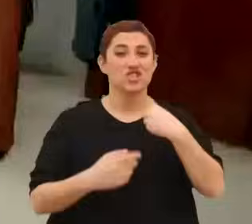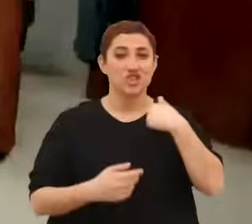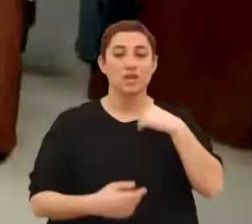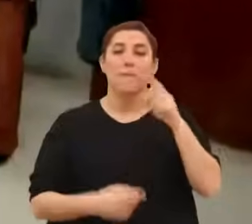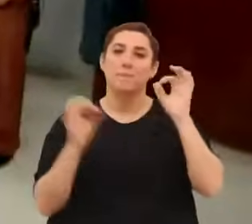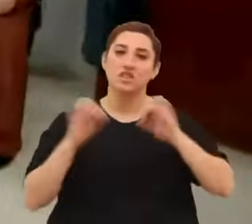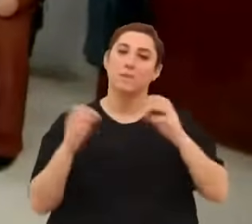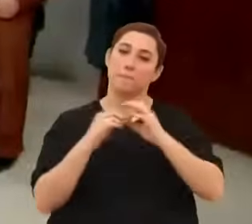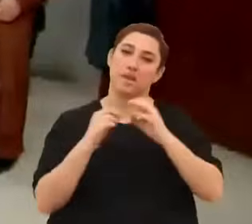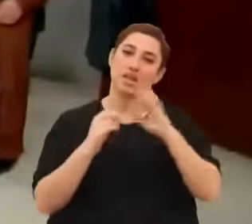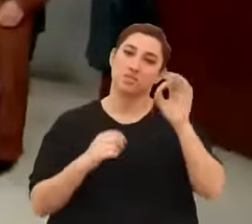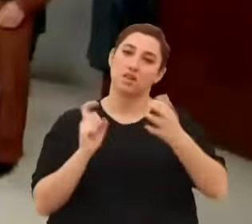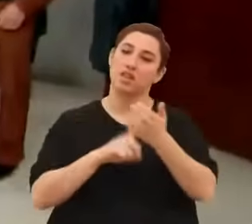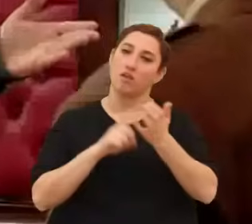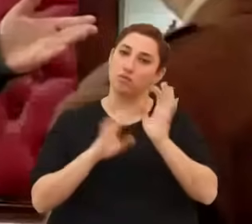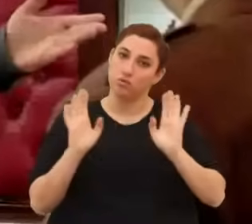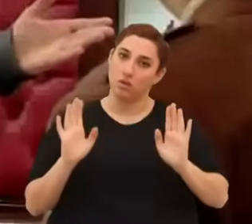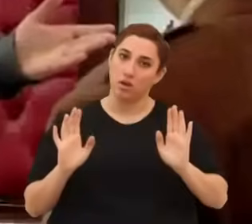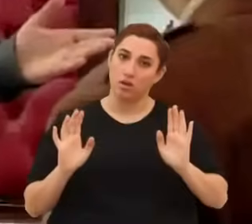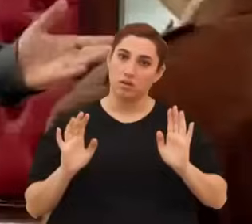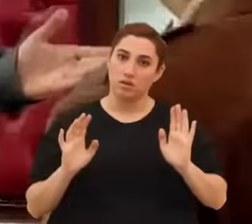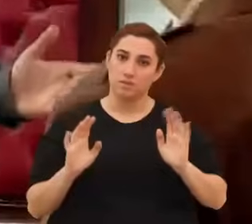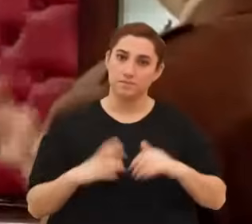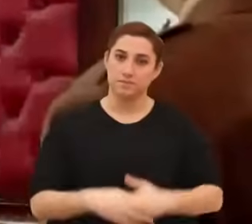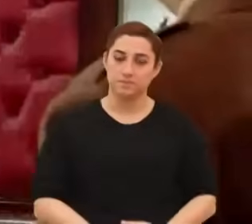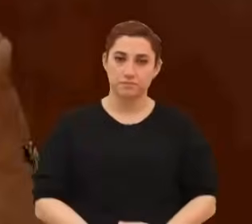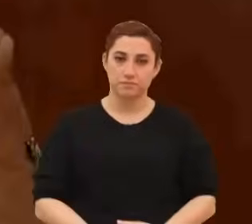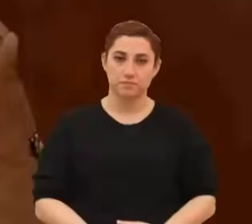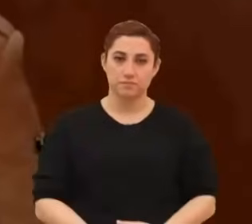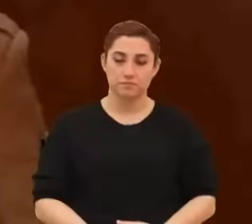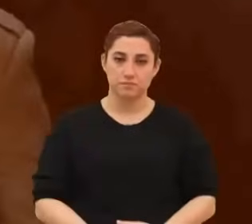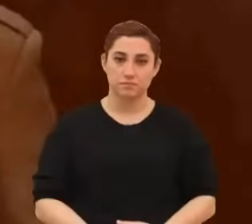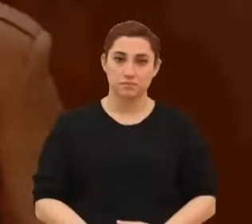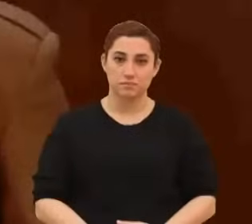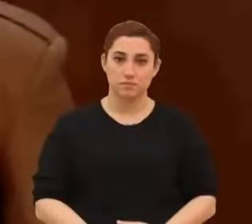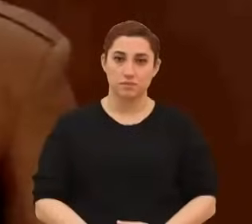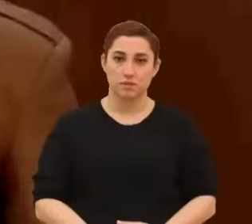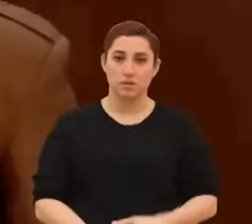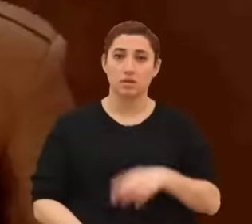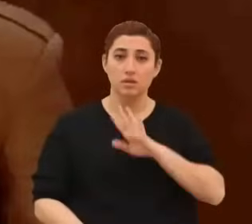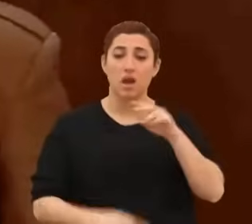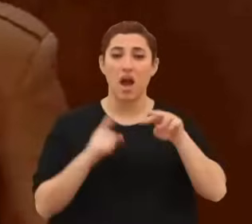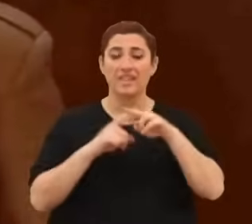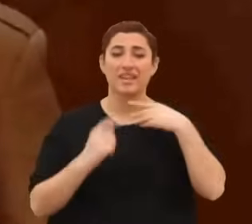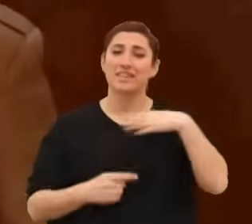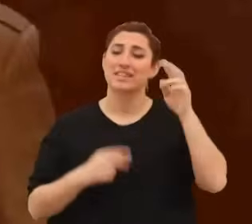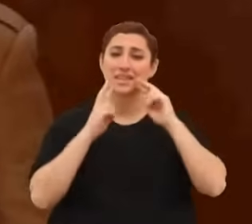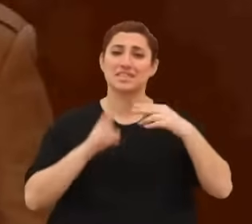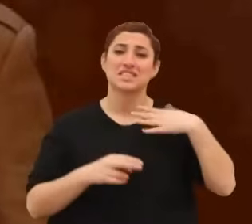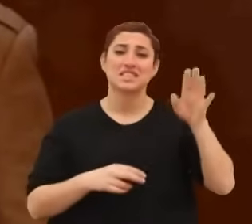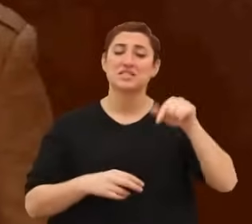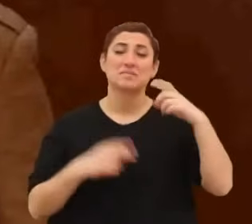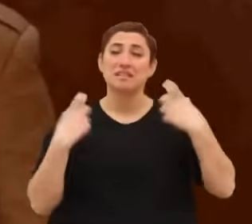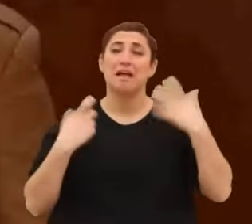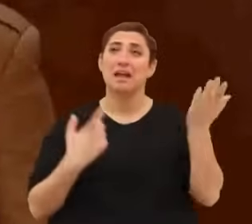Ya başlayacağım ben Bekir şimdi tavuğuna, mavuğuna. Gitti. Gitti Ayten, kesin gitti. Kim bile